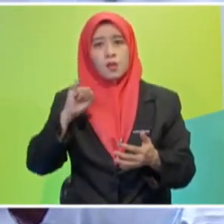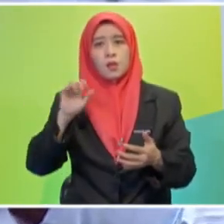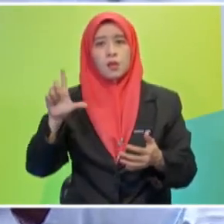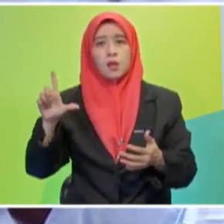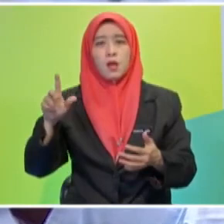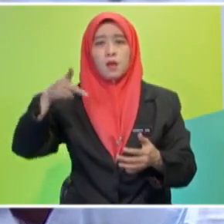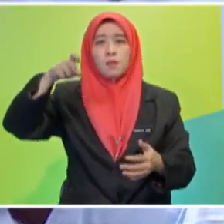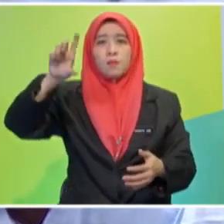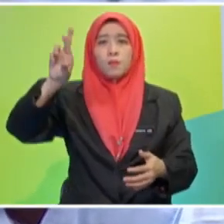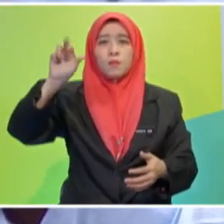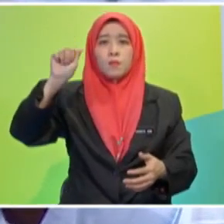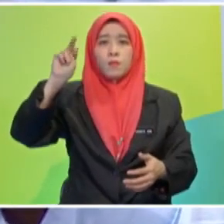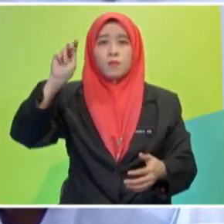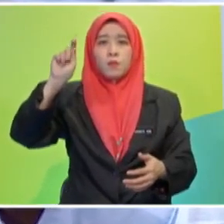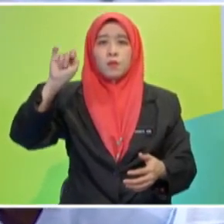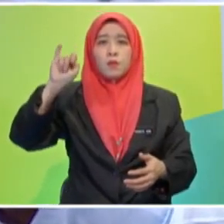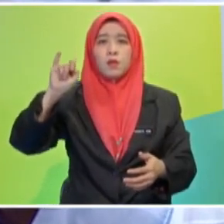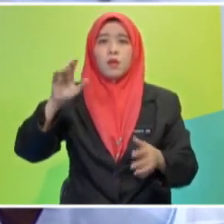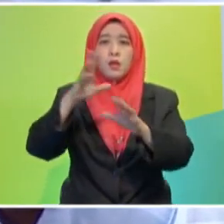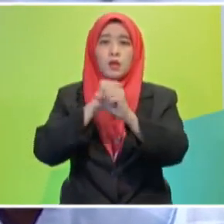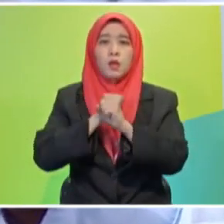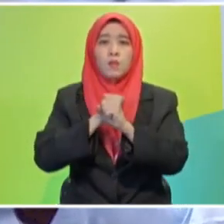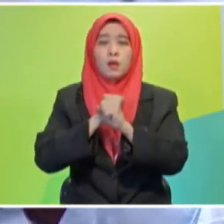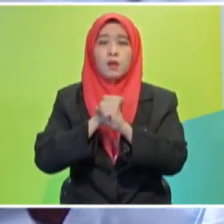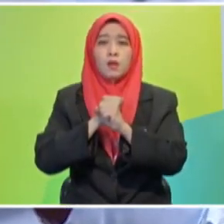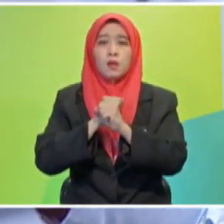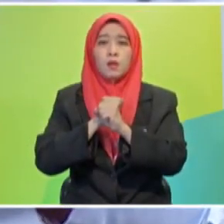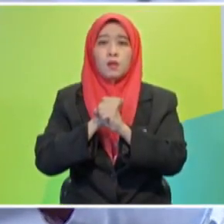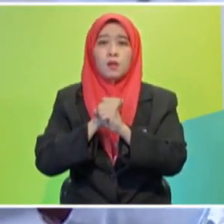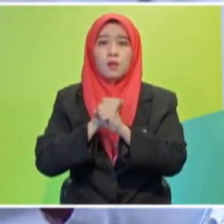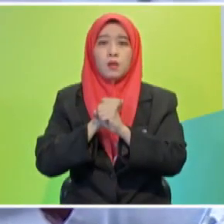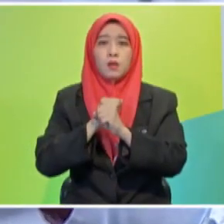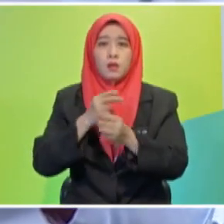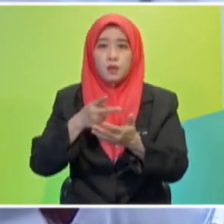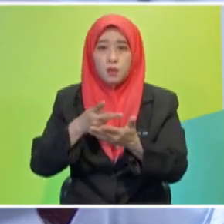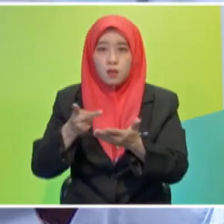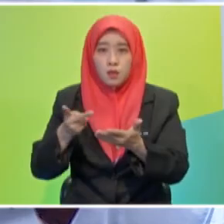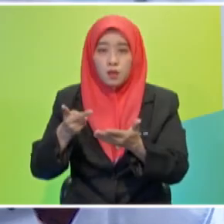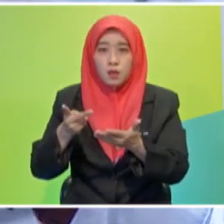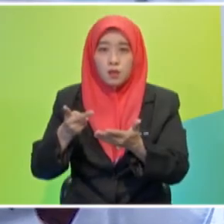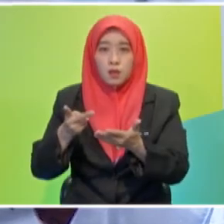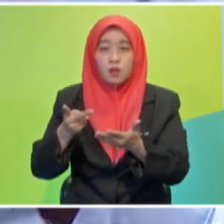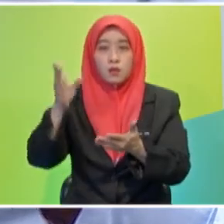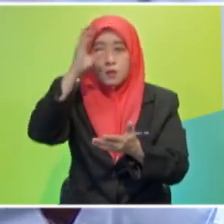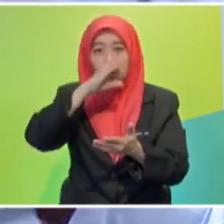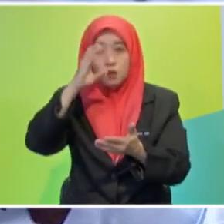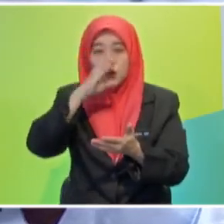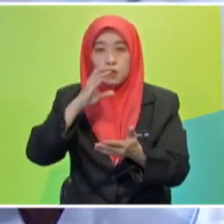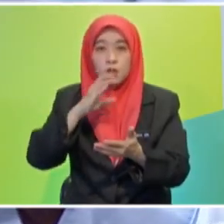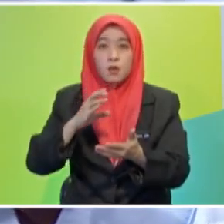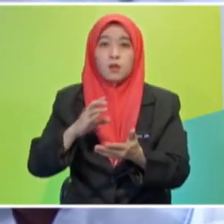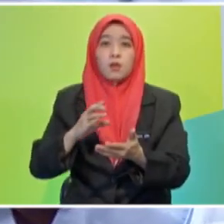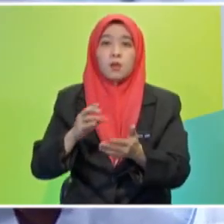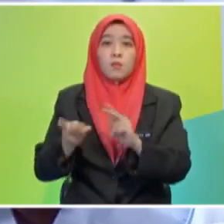mengesan perubahan persekitaran seperti cahaya, haba, tekanan, kelembapan dan